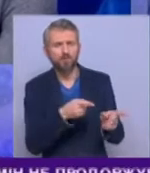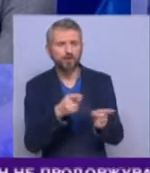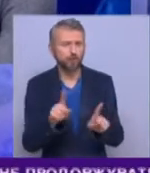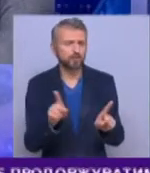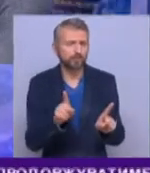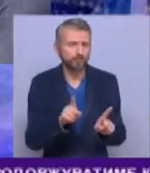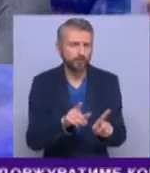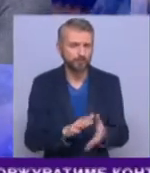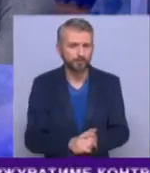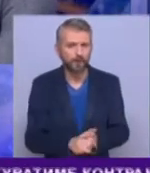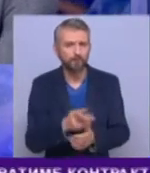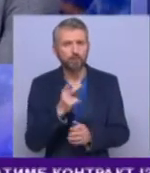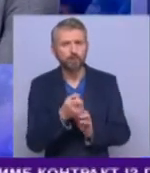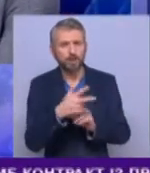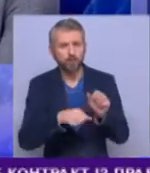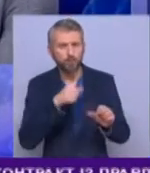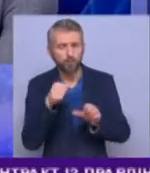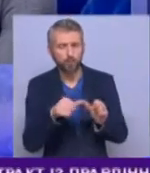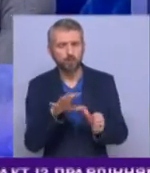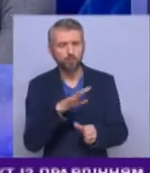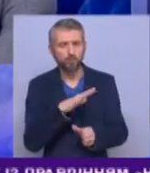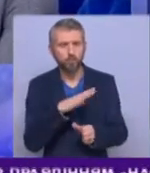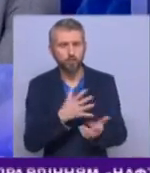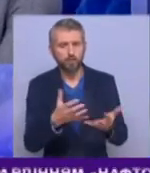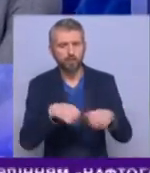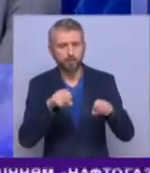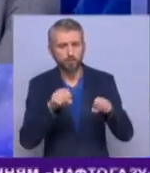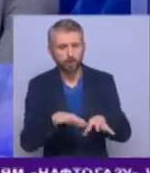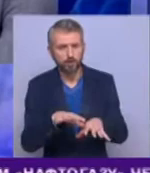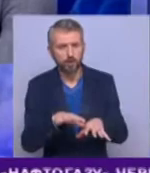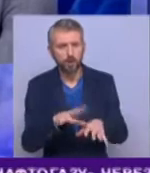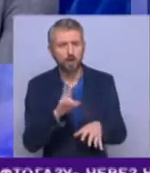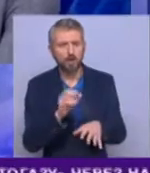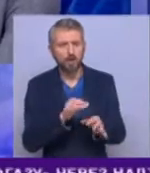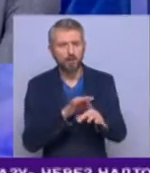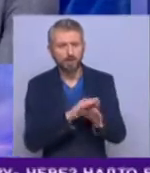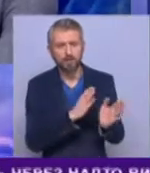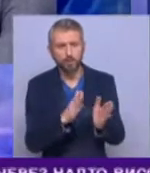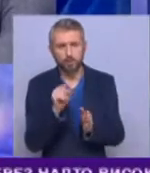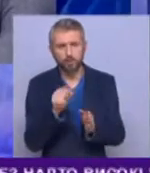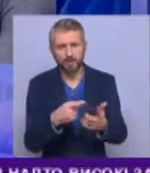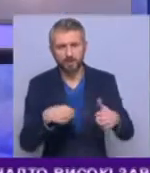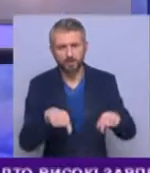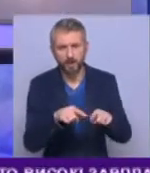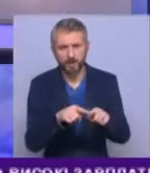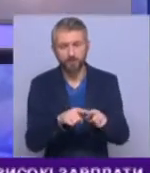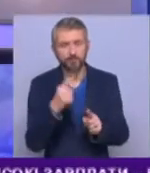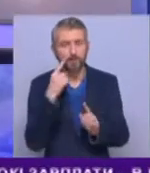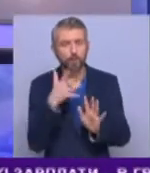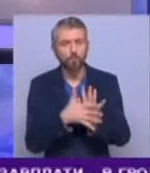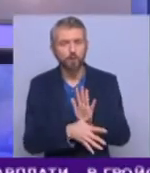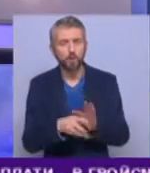все-все-все інше. В 2013 році було прийнято рішення безпосередньо навести порядок у даній сфері.